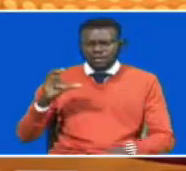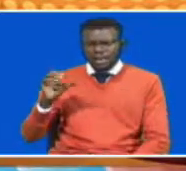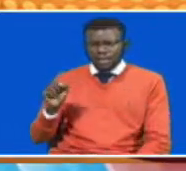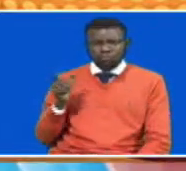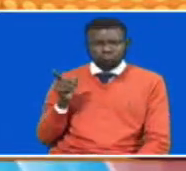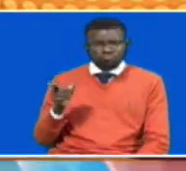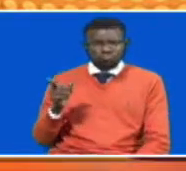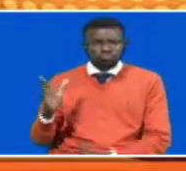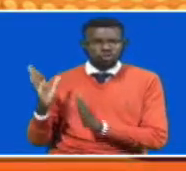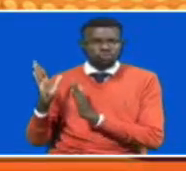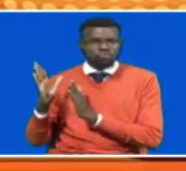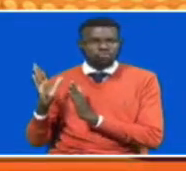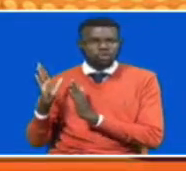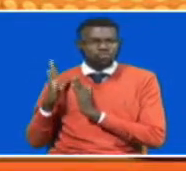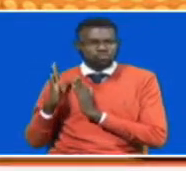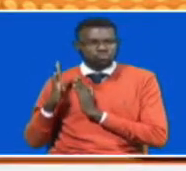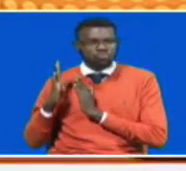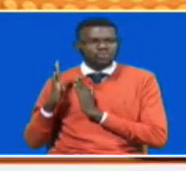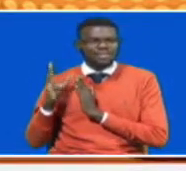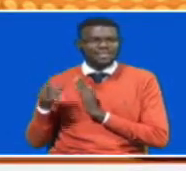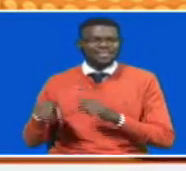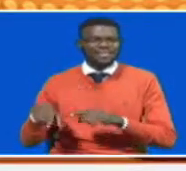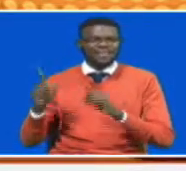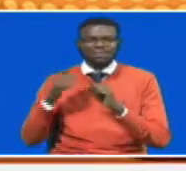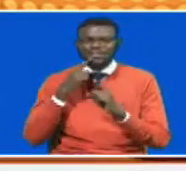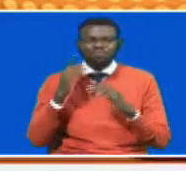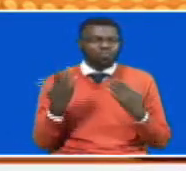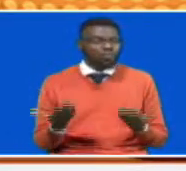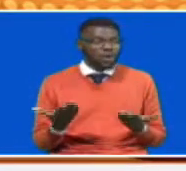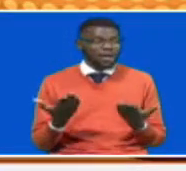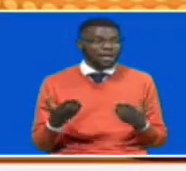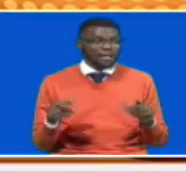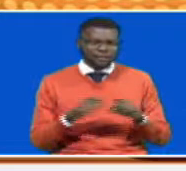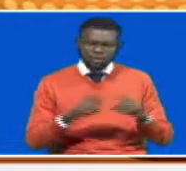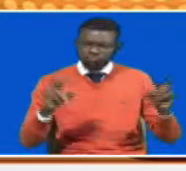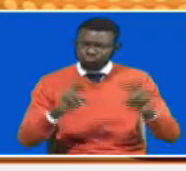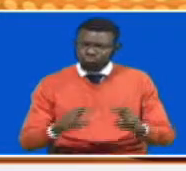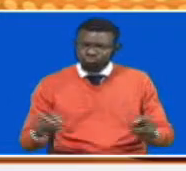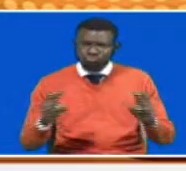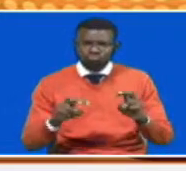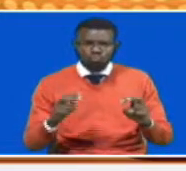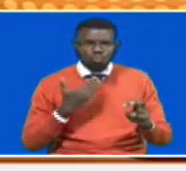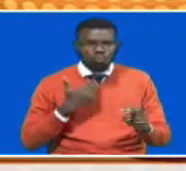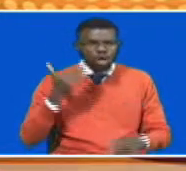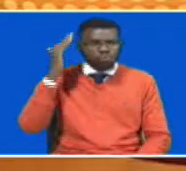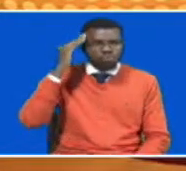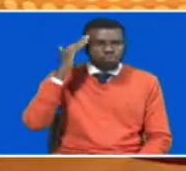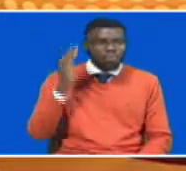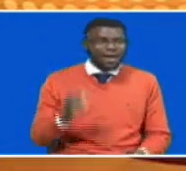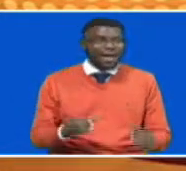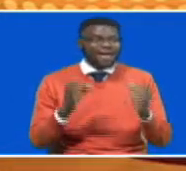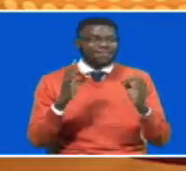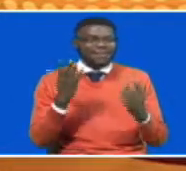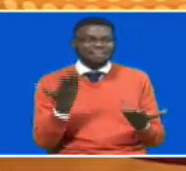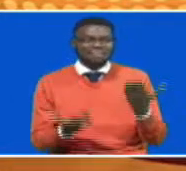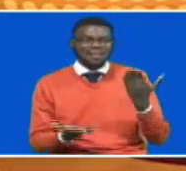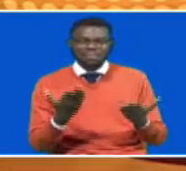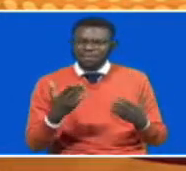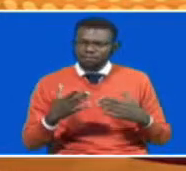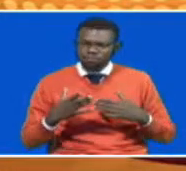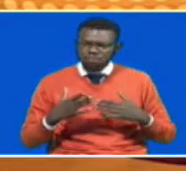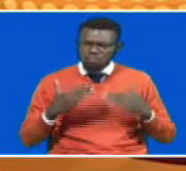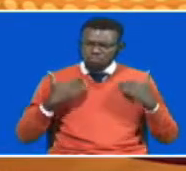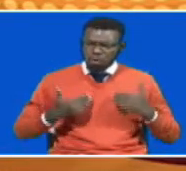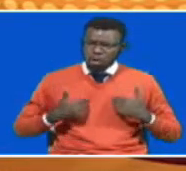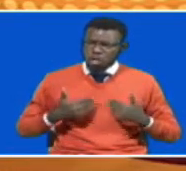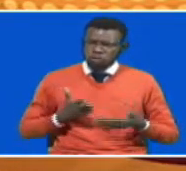masuala ya ndani ya nchi Profesa Kithure Kindiki amesema pia kuna uchunguzi wa kubaini iwapo kulikuwa na ulanguzi wa viungo